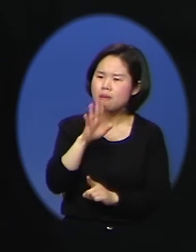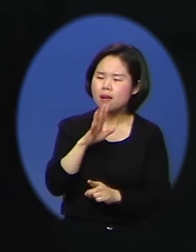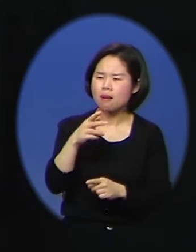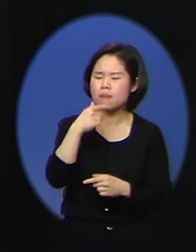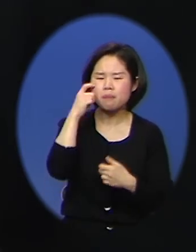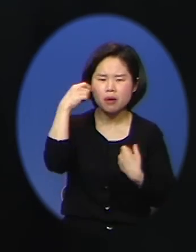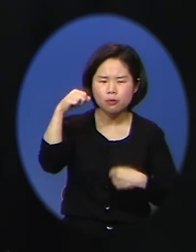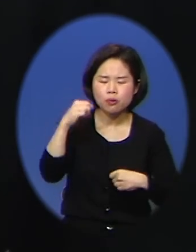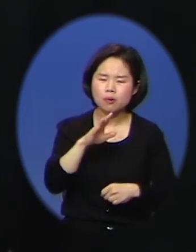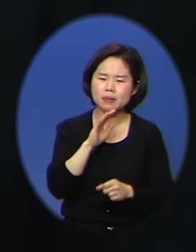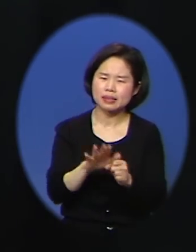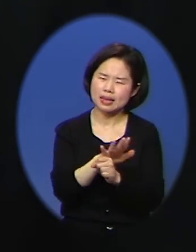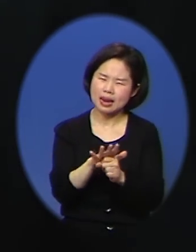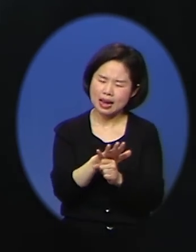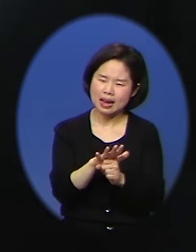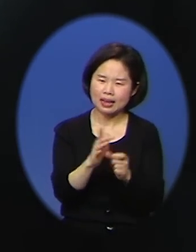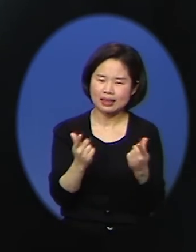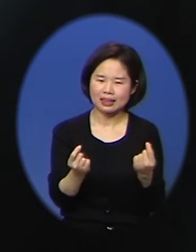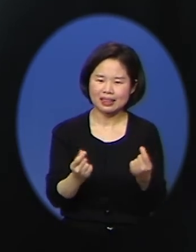없다.